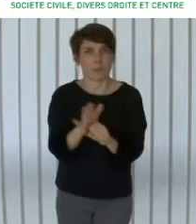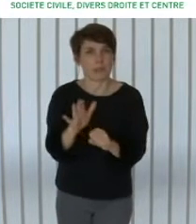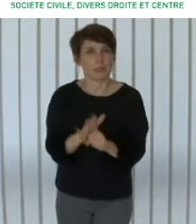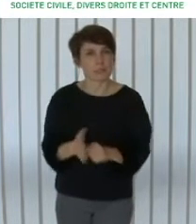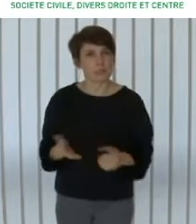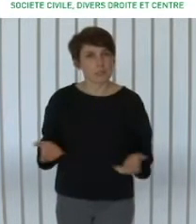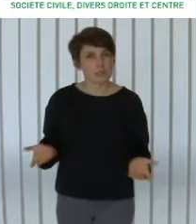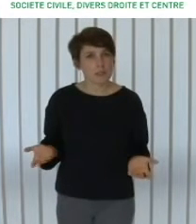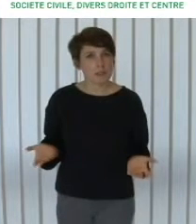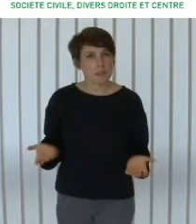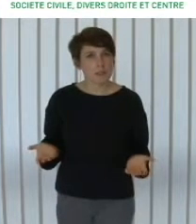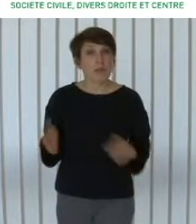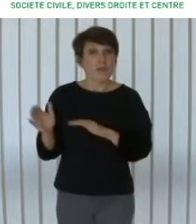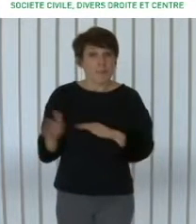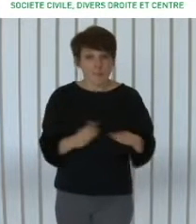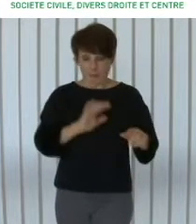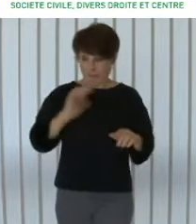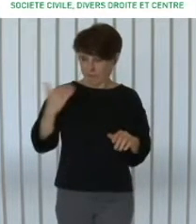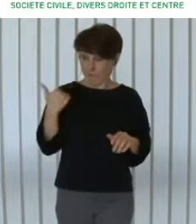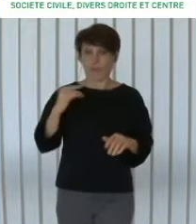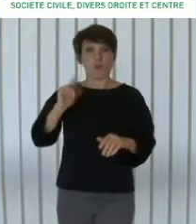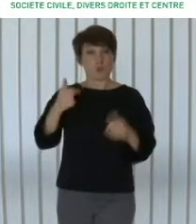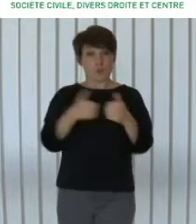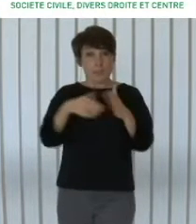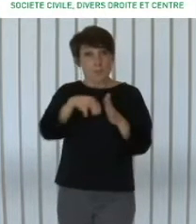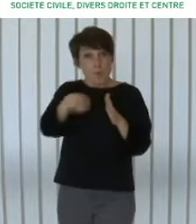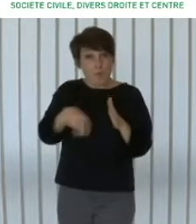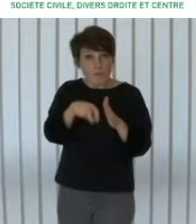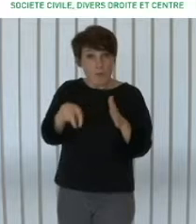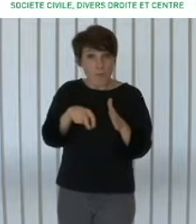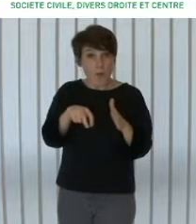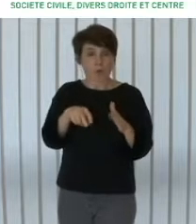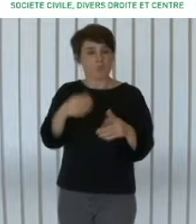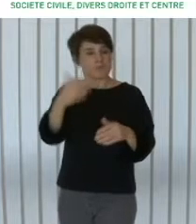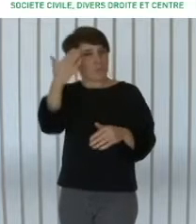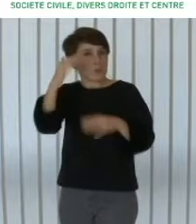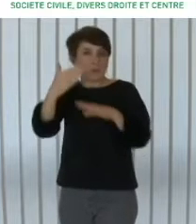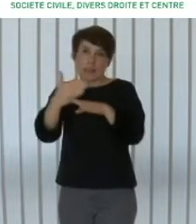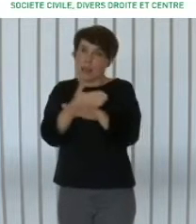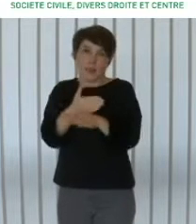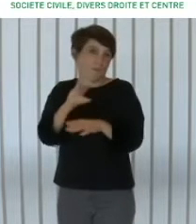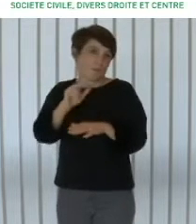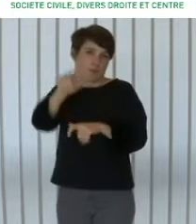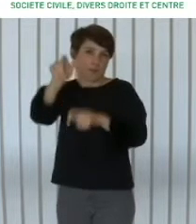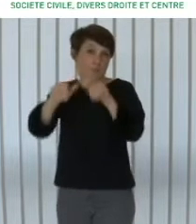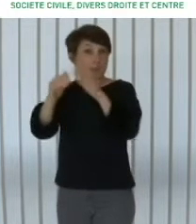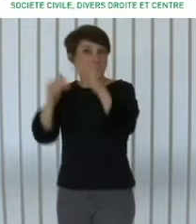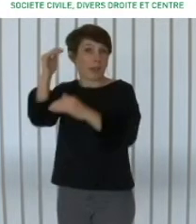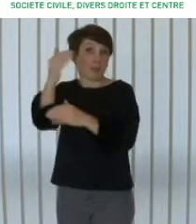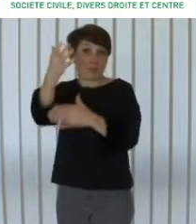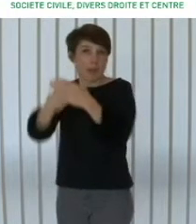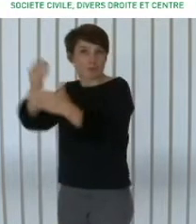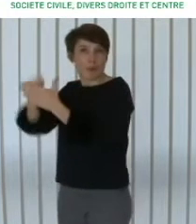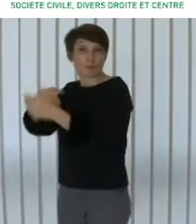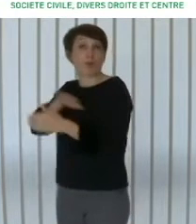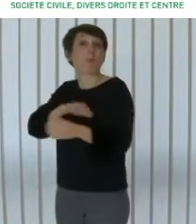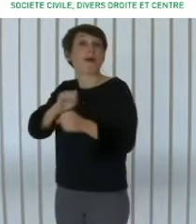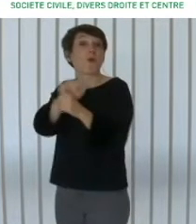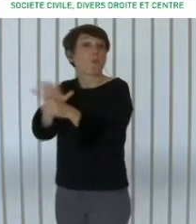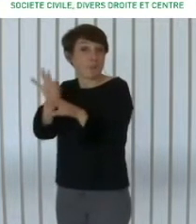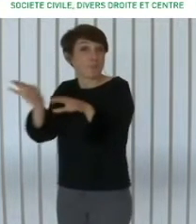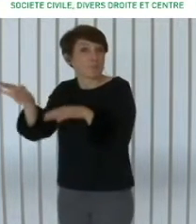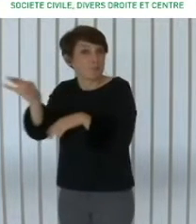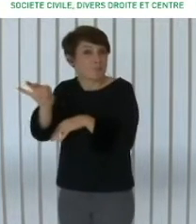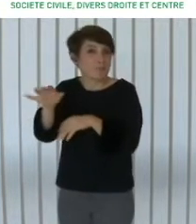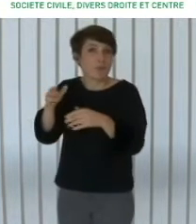second confinement, vous n'avez pas anticipé non plus les absences des personnels pour cause de Covid. Vous n'avez pas organisé un